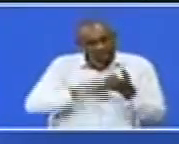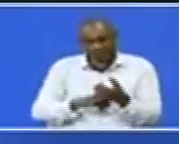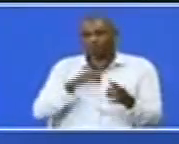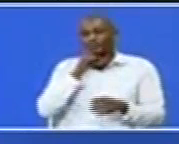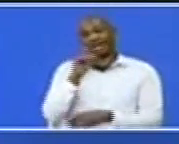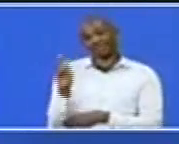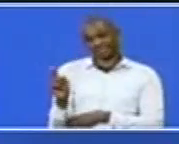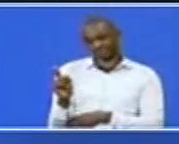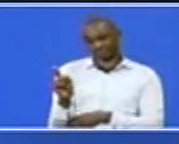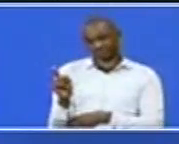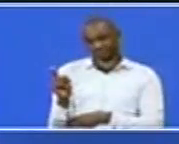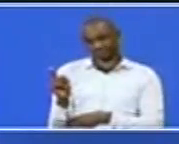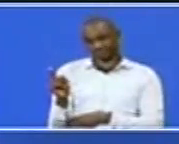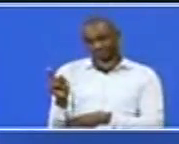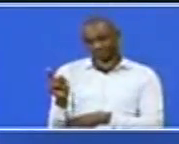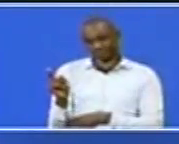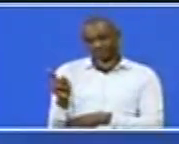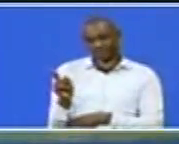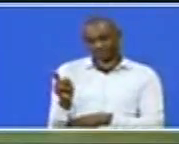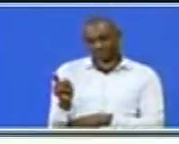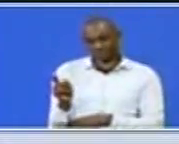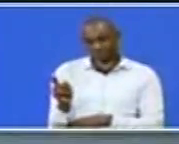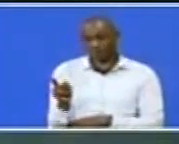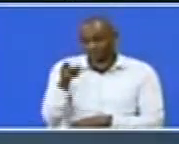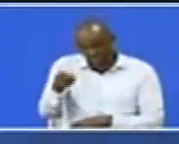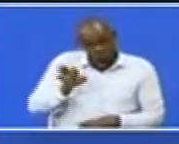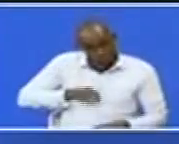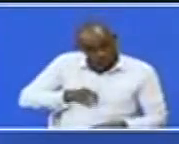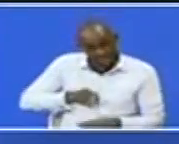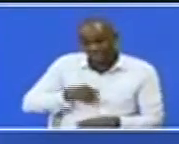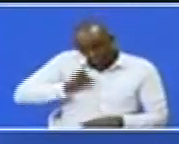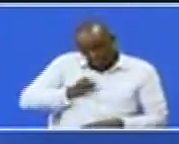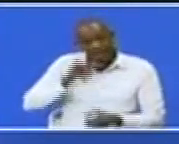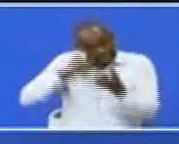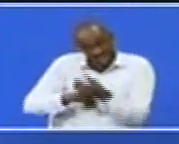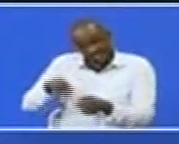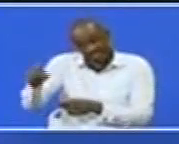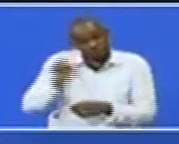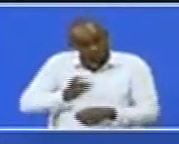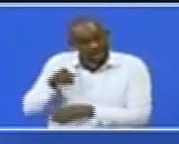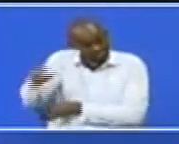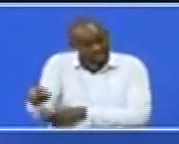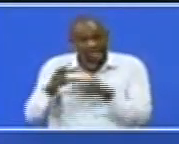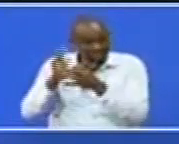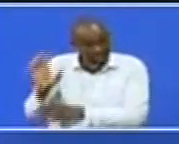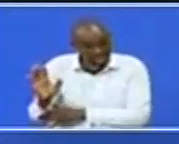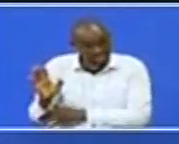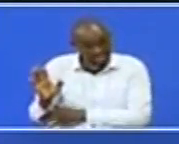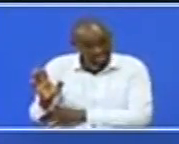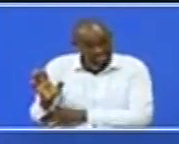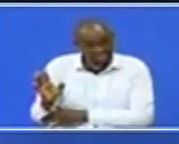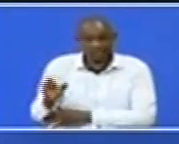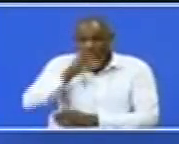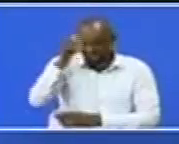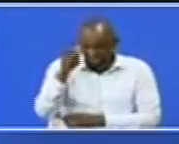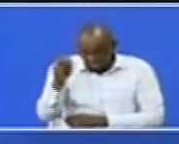Langat. Ya Rebeka. Pipi wa Langata anaitwa Rebeka. So ndio huyu sasa